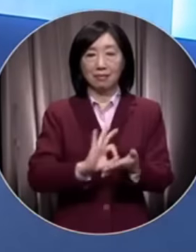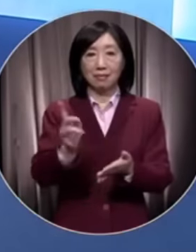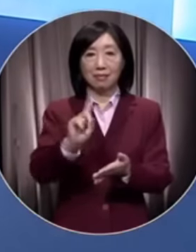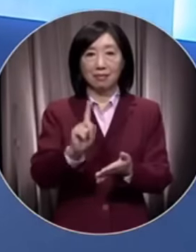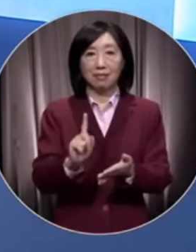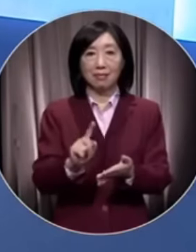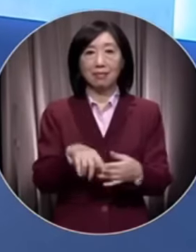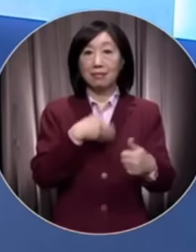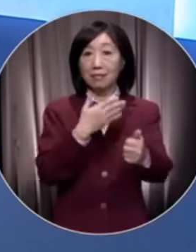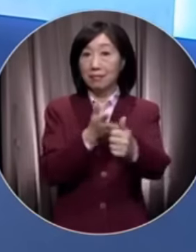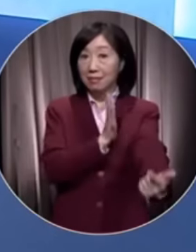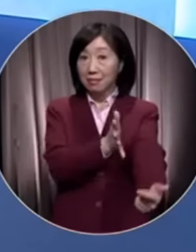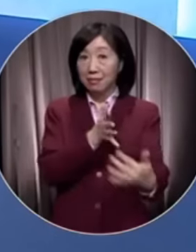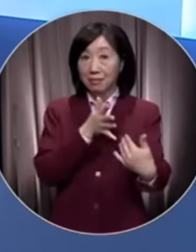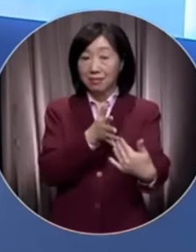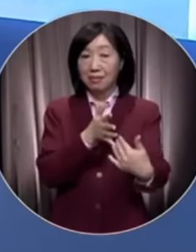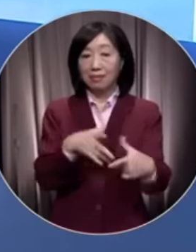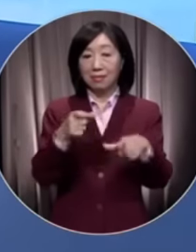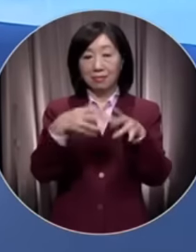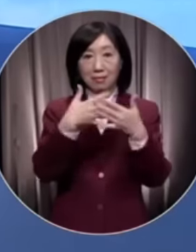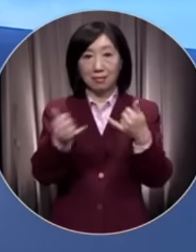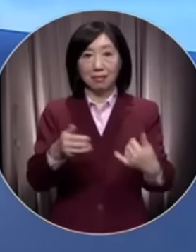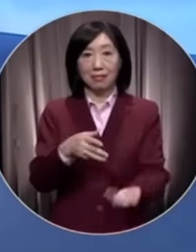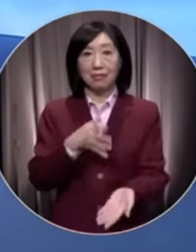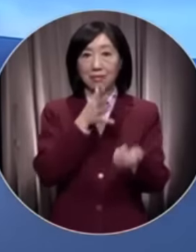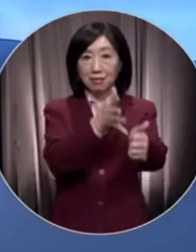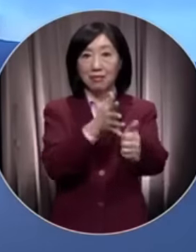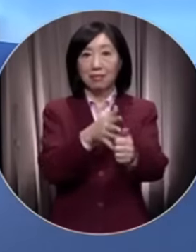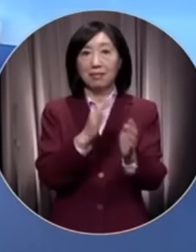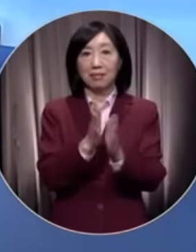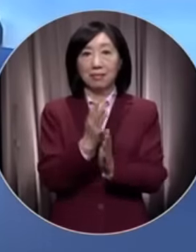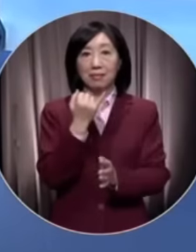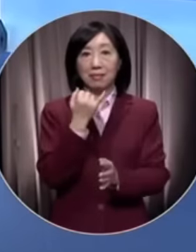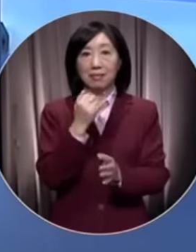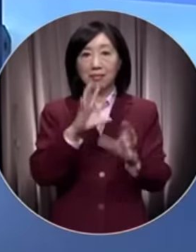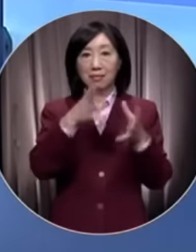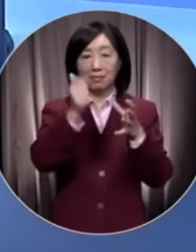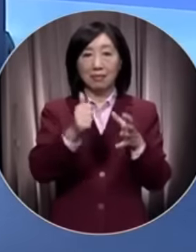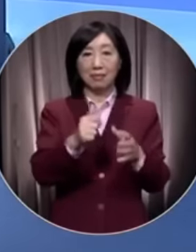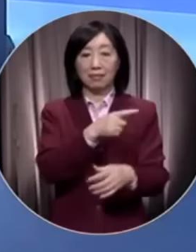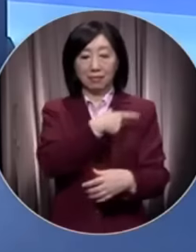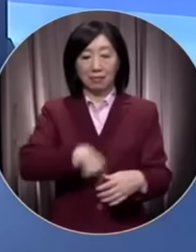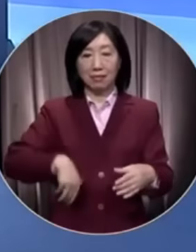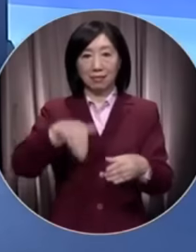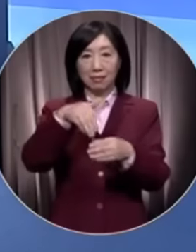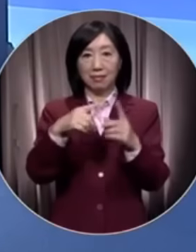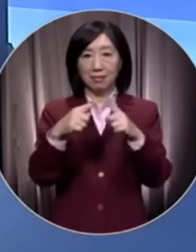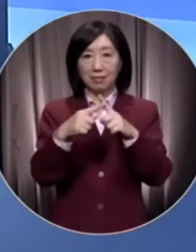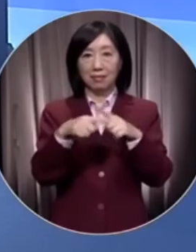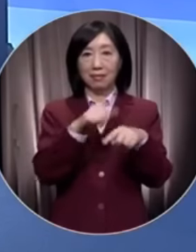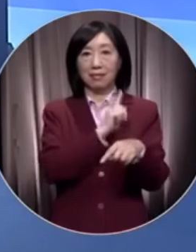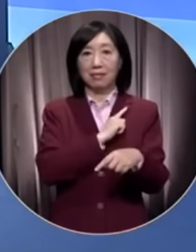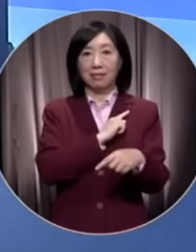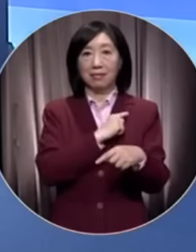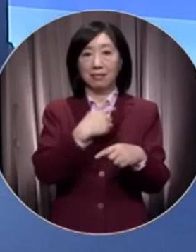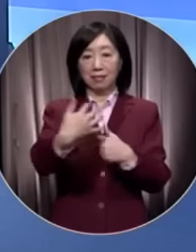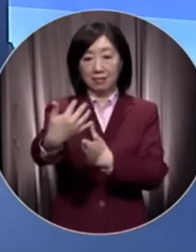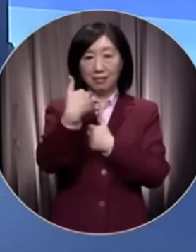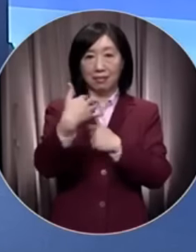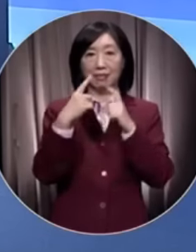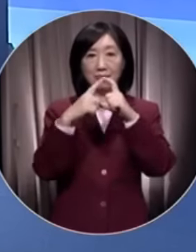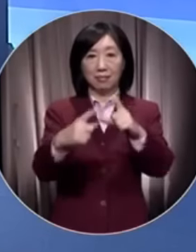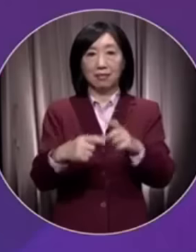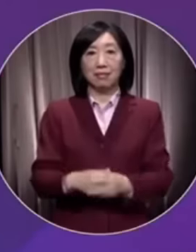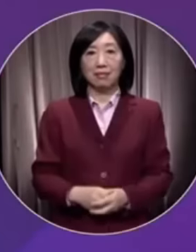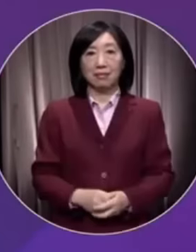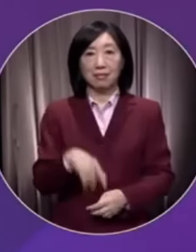统给问吗公民联署提问的方式，由总统候选人直接来面对公民的提